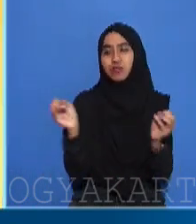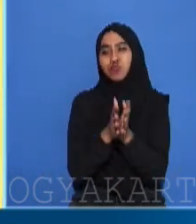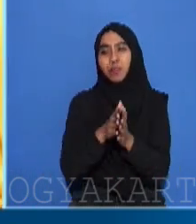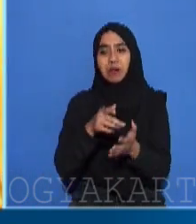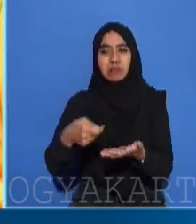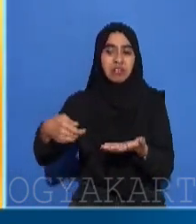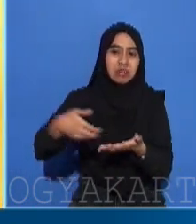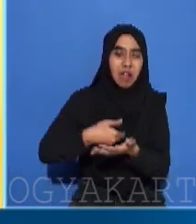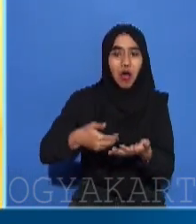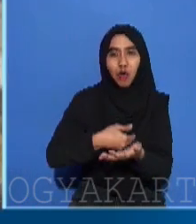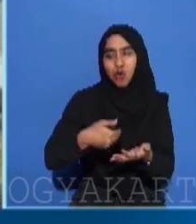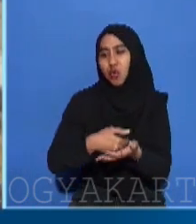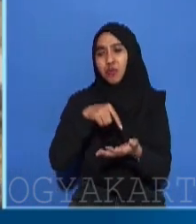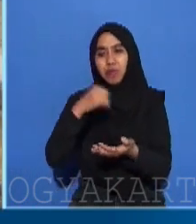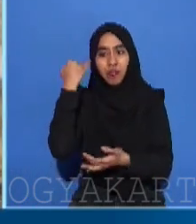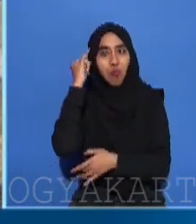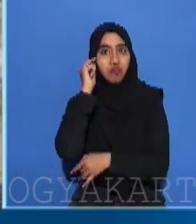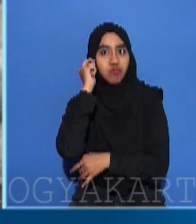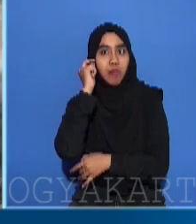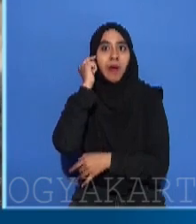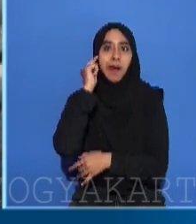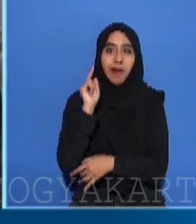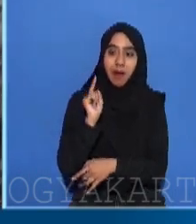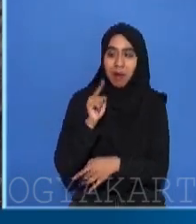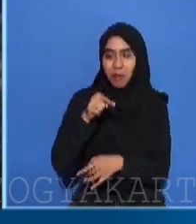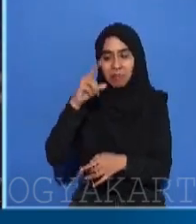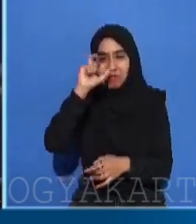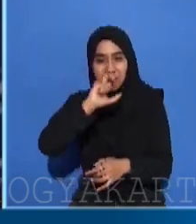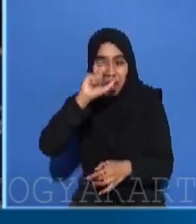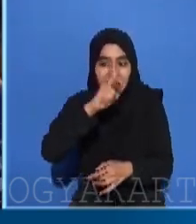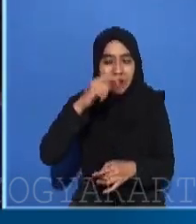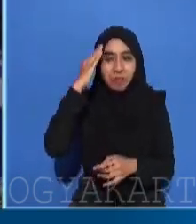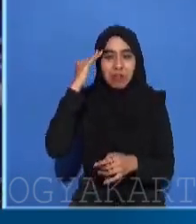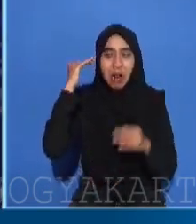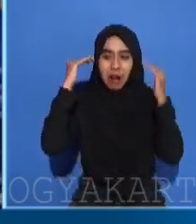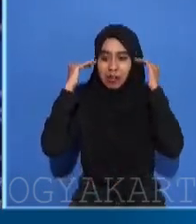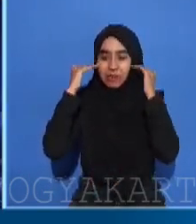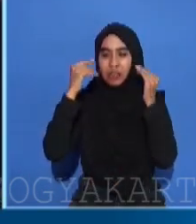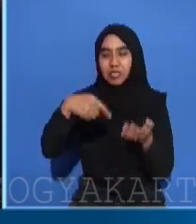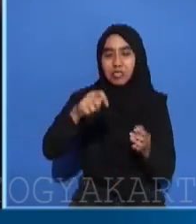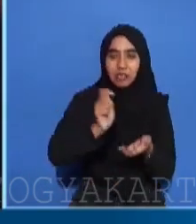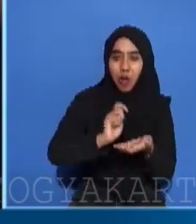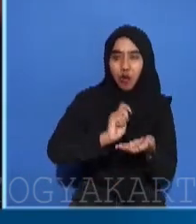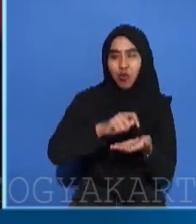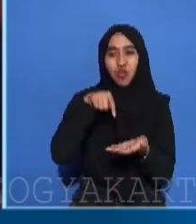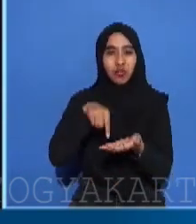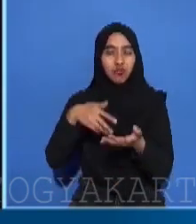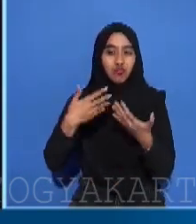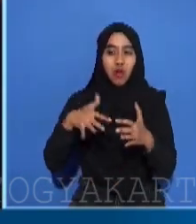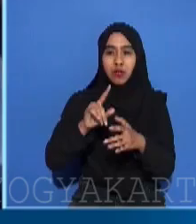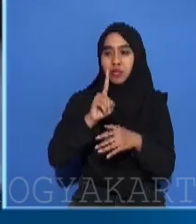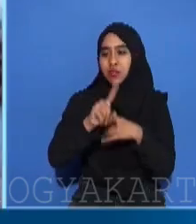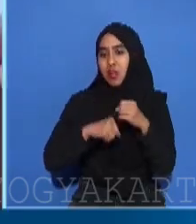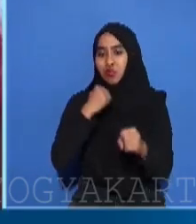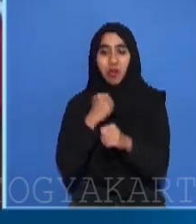jumlah banyak ia kemudian berinisiatif untuk membantu dengan mencari sejumlah petani sayuran Alfa sudah melakukan rutinitas seperti ini selama lebih dari satu tahun